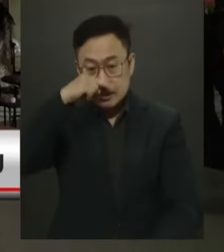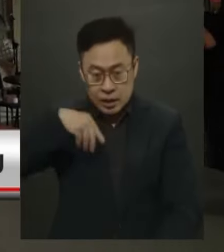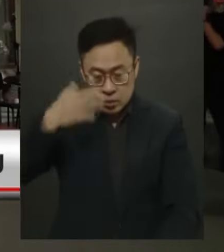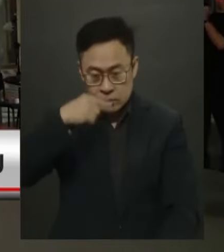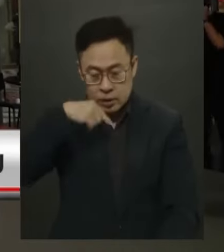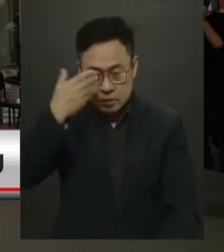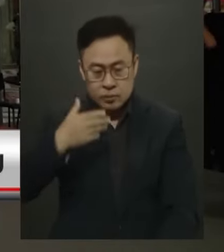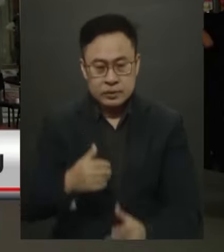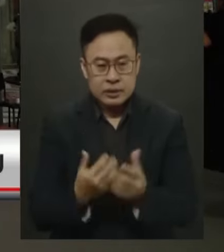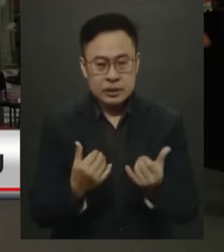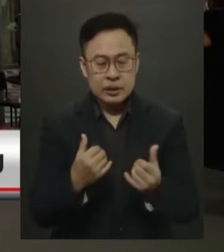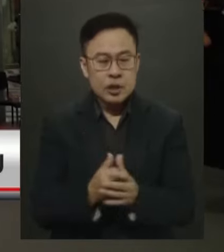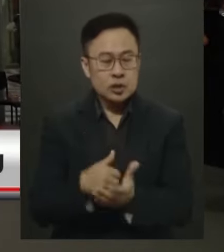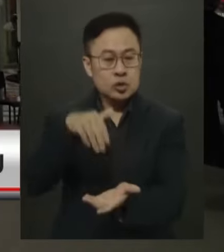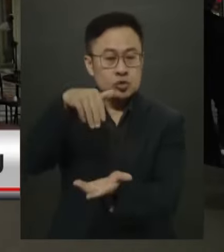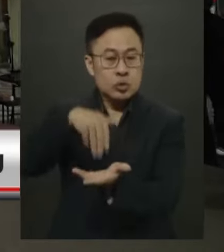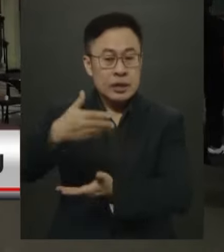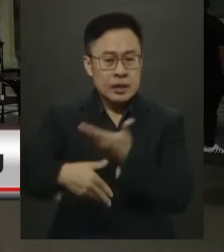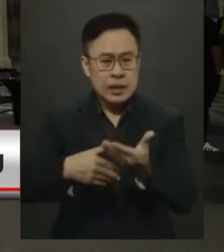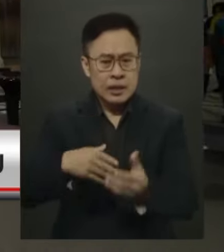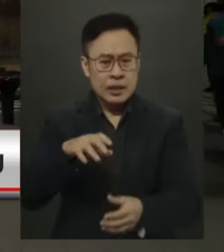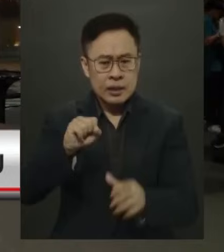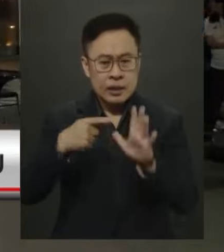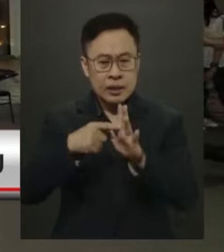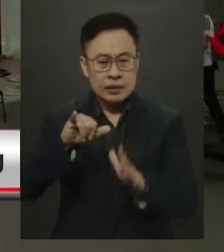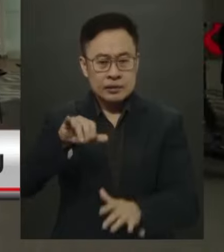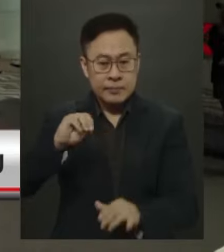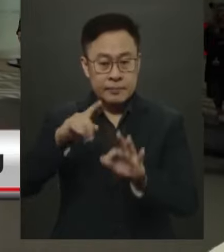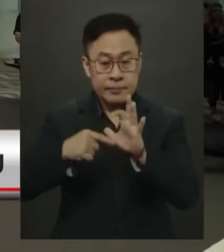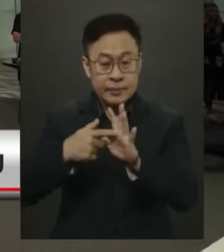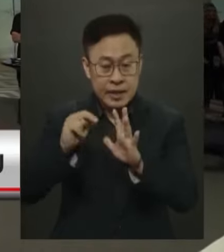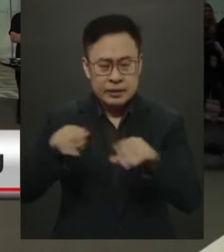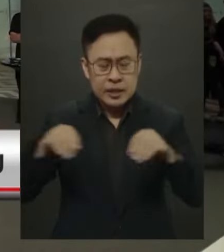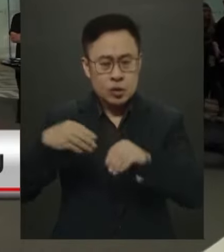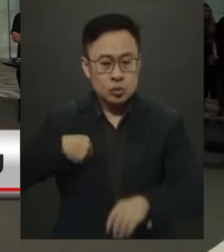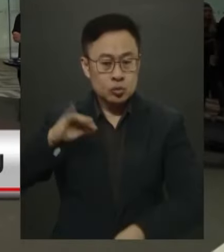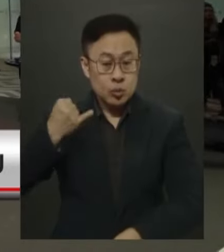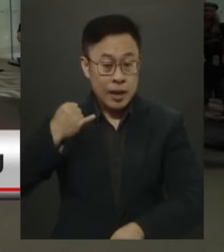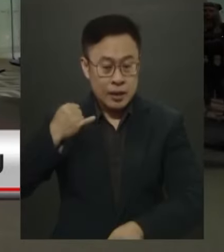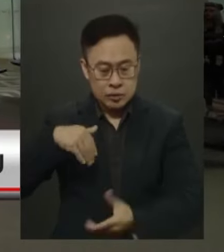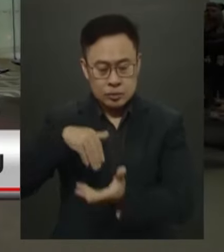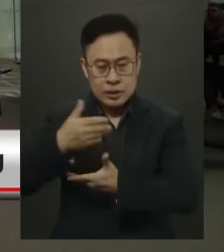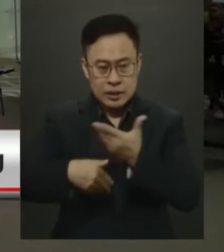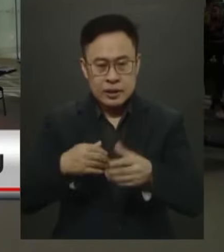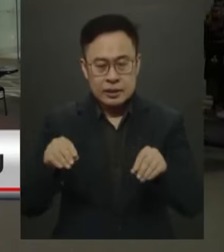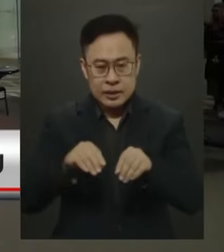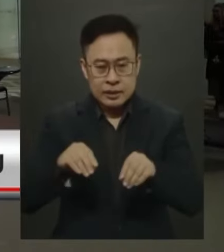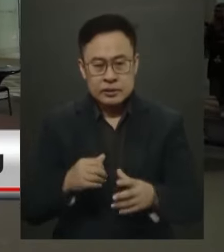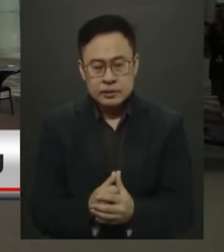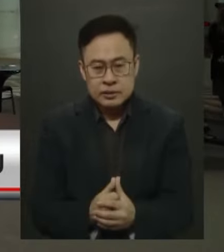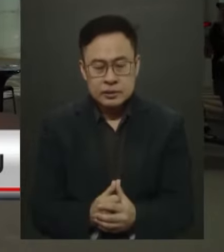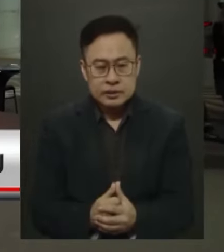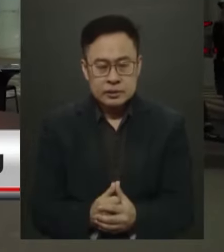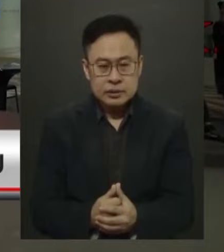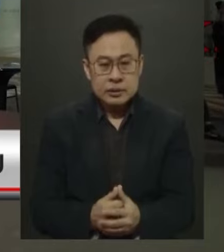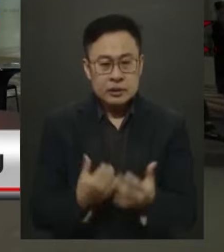โดยงานนี้ครับจัดขึ้นที่ศูนย์การค้า3ย่านมิตรทาวน์ครับเมื่อวานที่ผ่านมามีนักเตะทีมชาติไทยนะครับอย่างเจริญศักดิ์วงกรแล้วก็ตำน